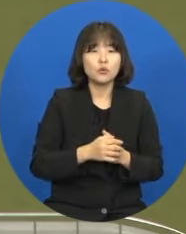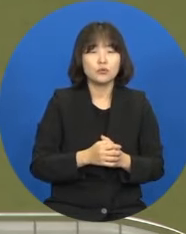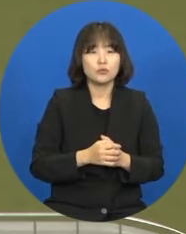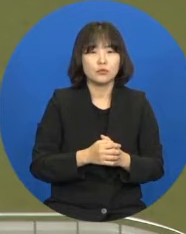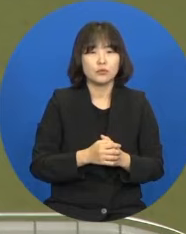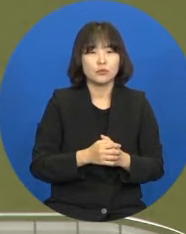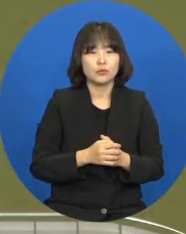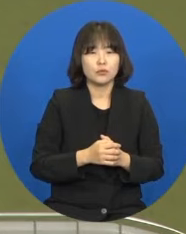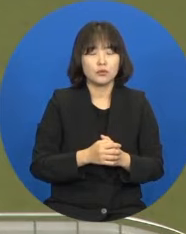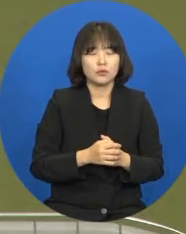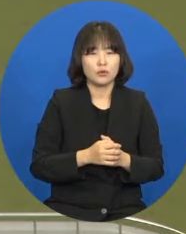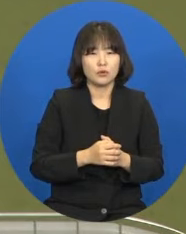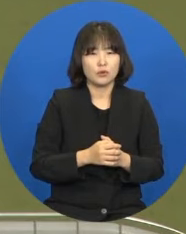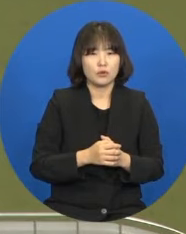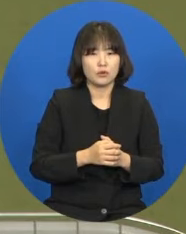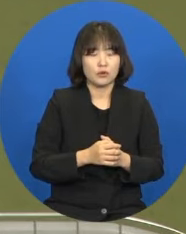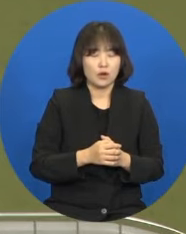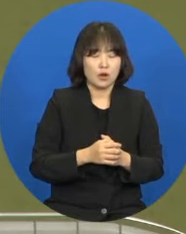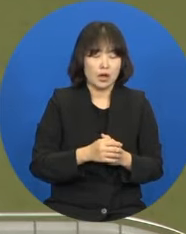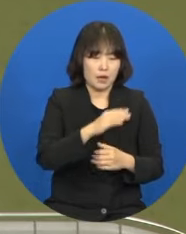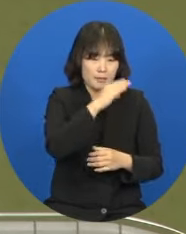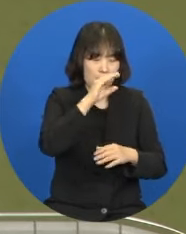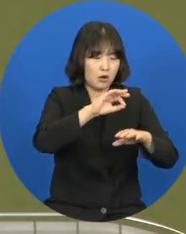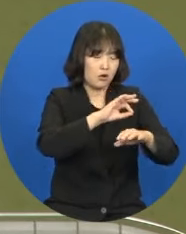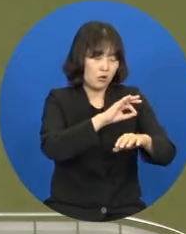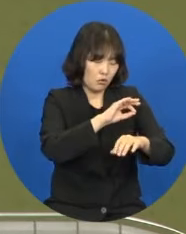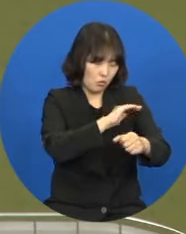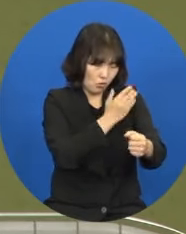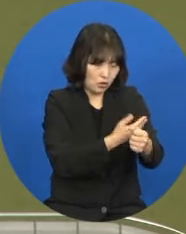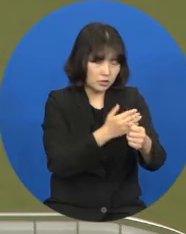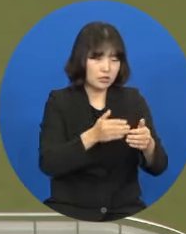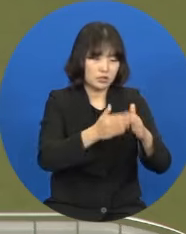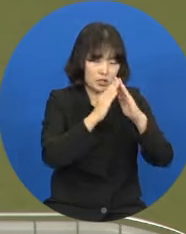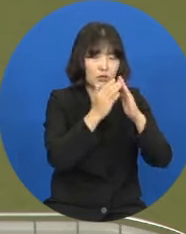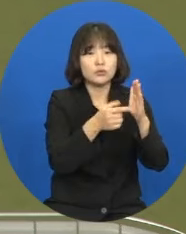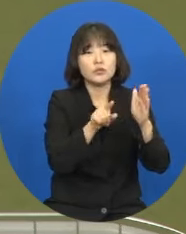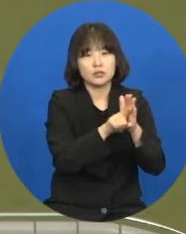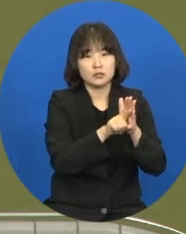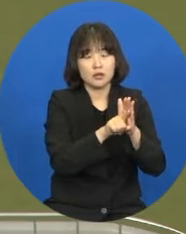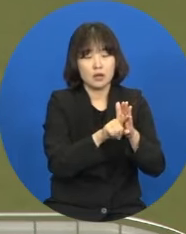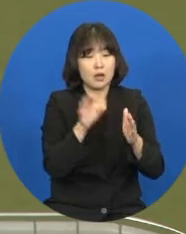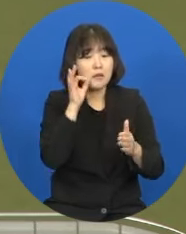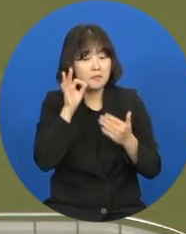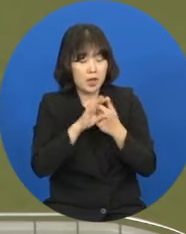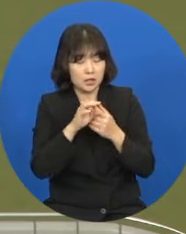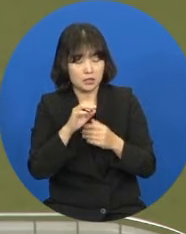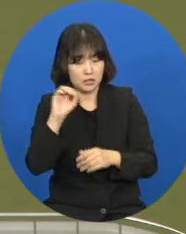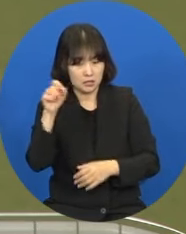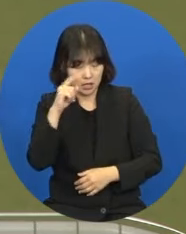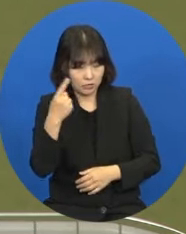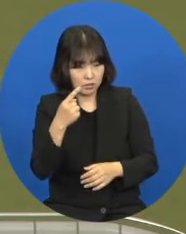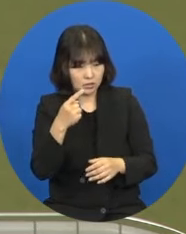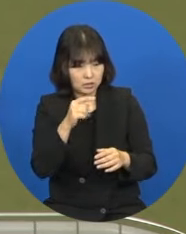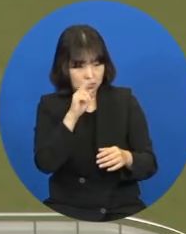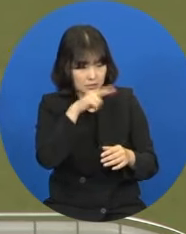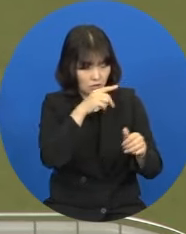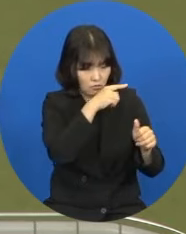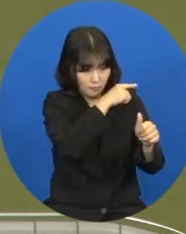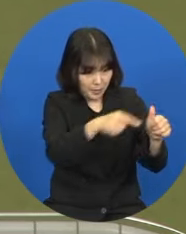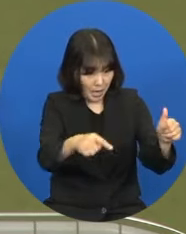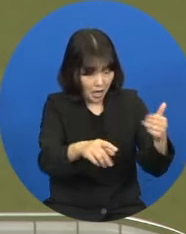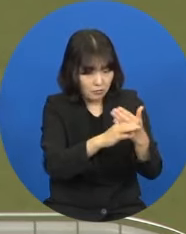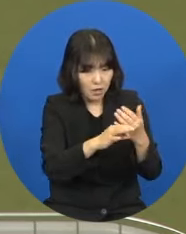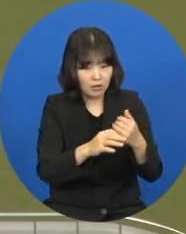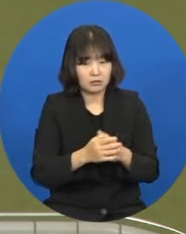세워야 하기 때문에 자기가 많이 질러 찔러 죽었으면 그걸 본 부하들이 나중에 어떻게 했을까요 다윗이 좀만 잘못하면 다 찔러